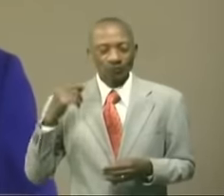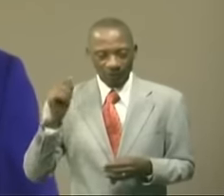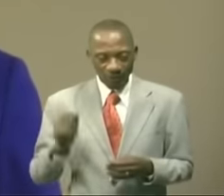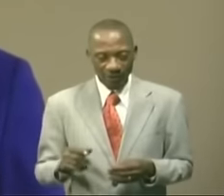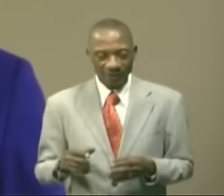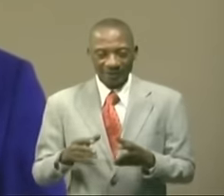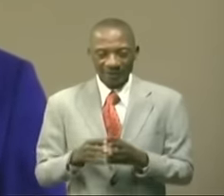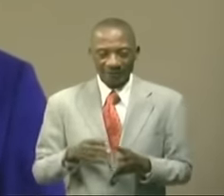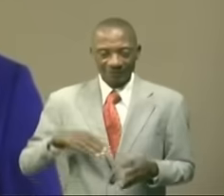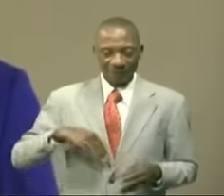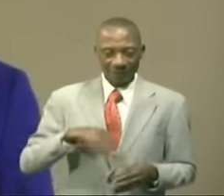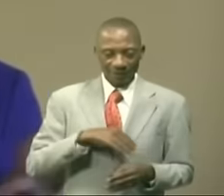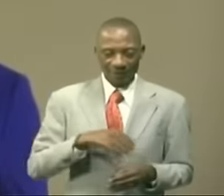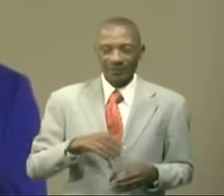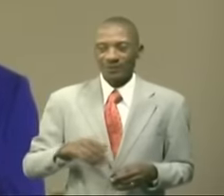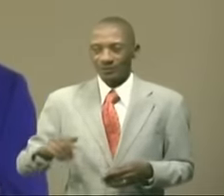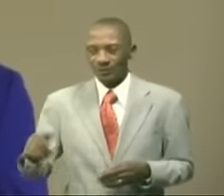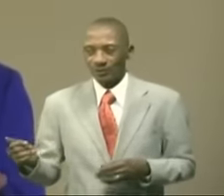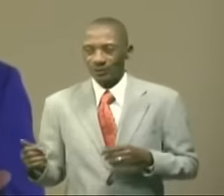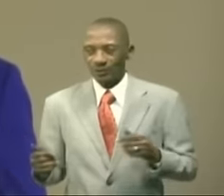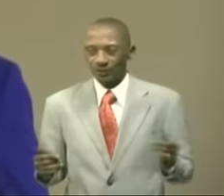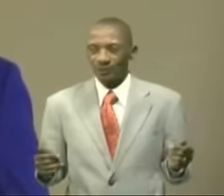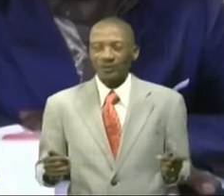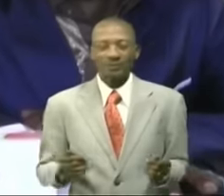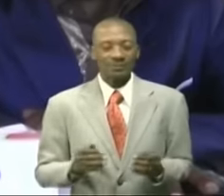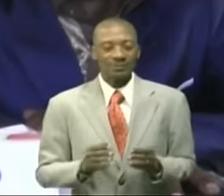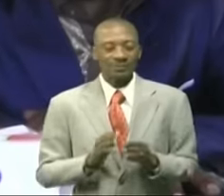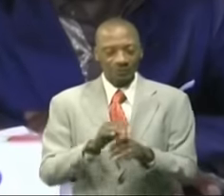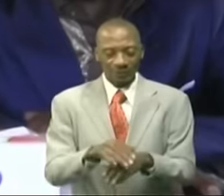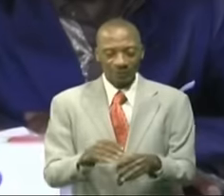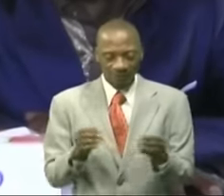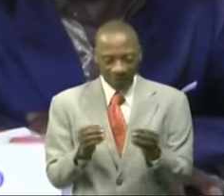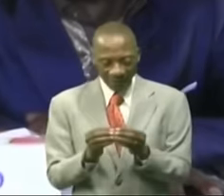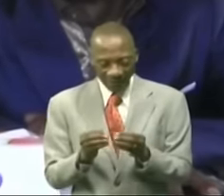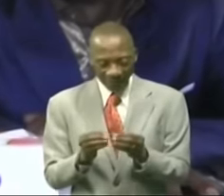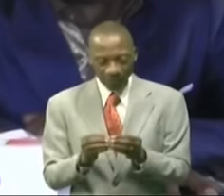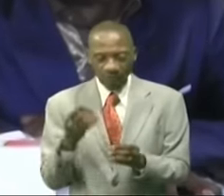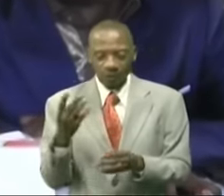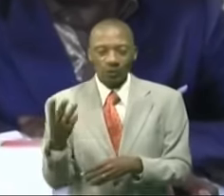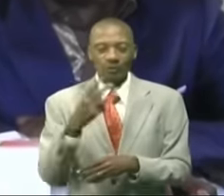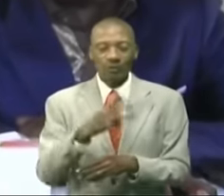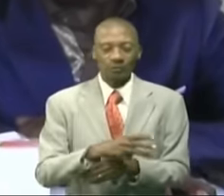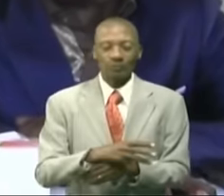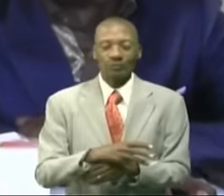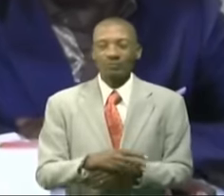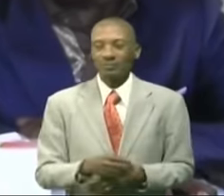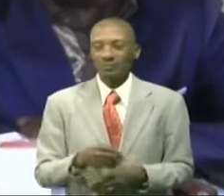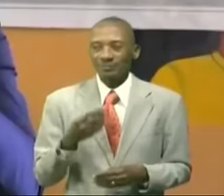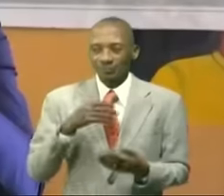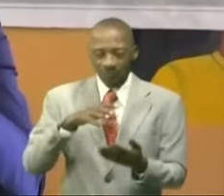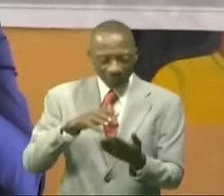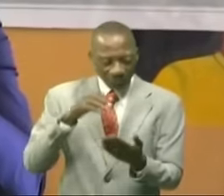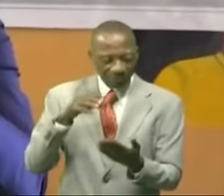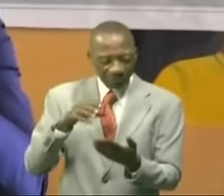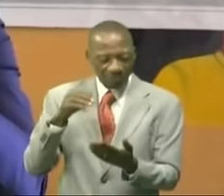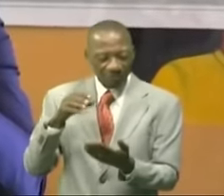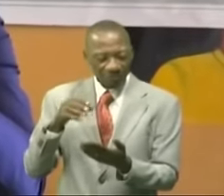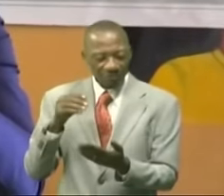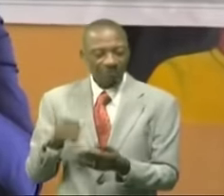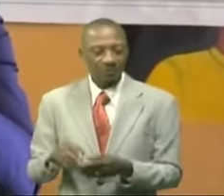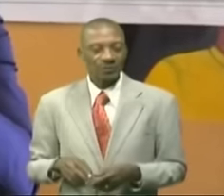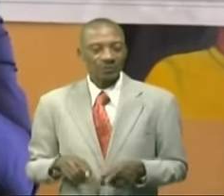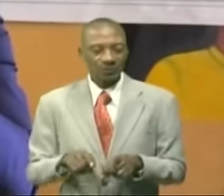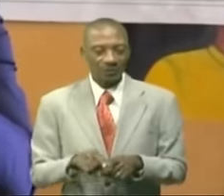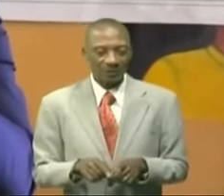manque d'enseignants qualifiés dans plusieurs écoles secondaires. Le ministre provincial de l'éducation de la ville-province